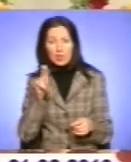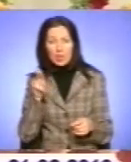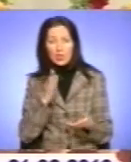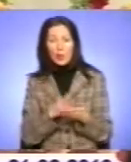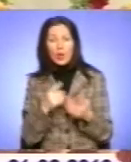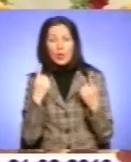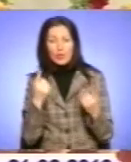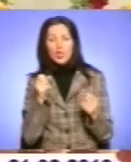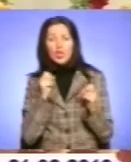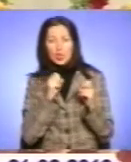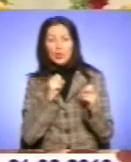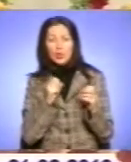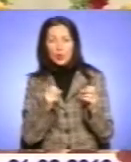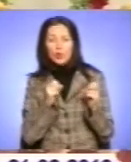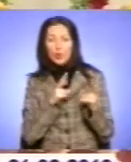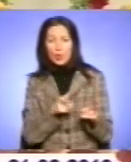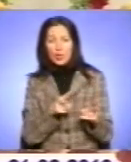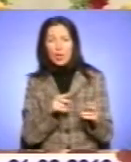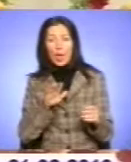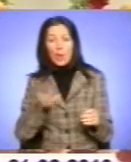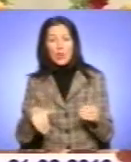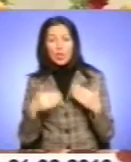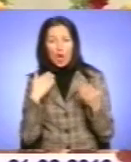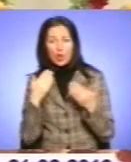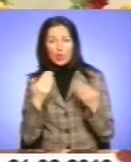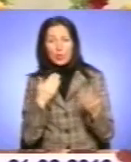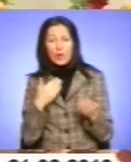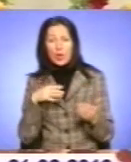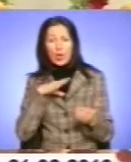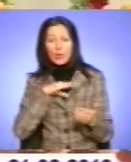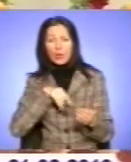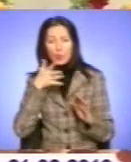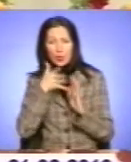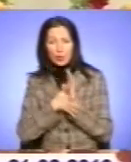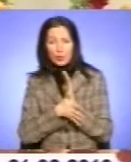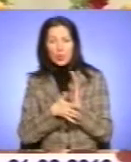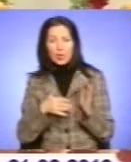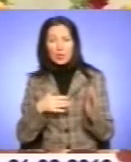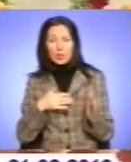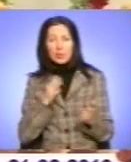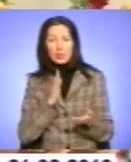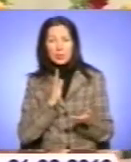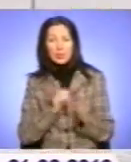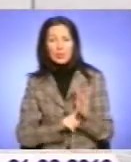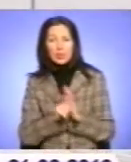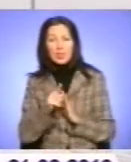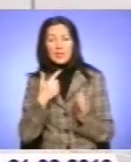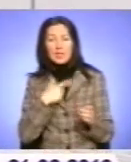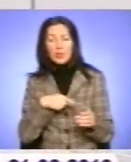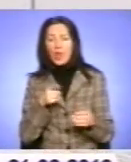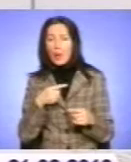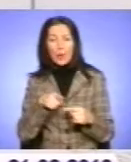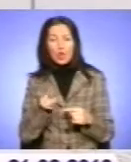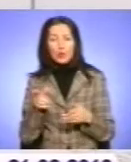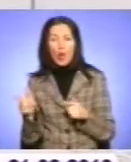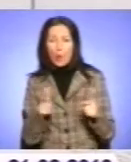розмови в духовному розумінні мені багато говорили, що вони ставили зовсім себе інше поводити. Для засуджених є